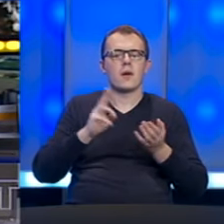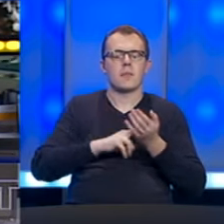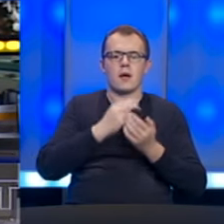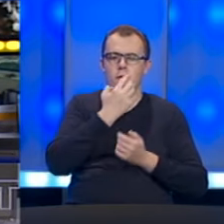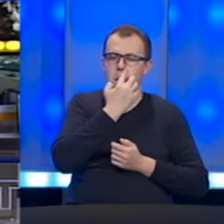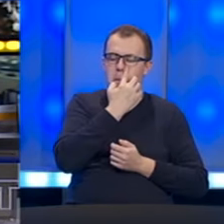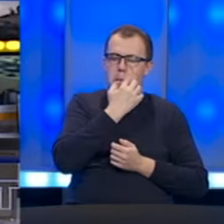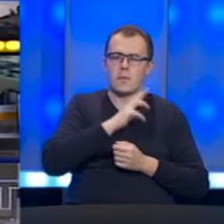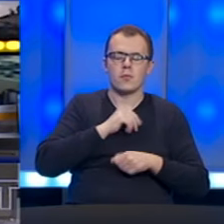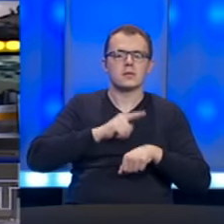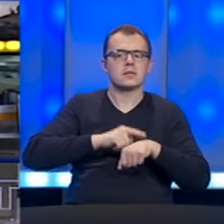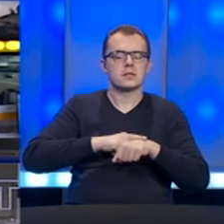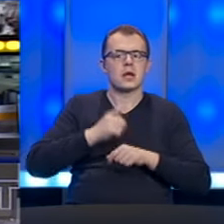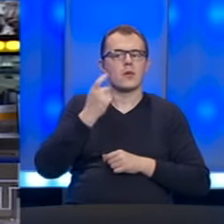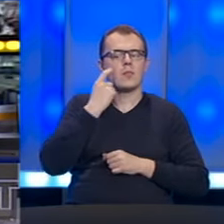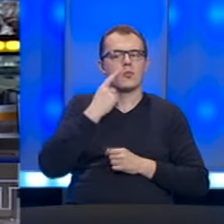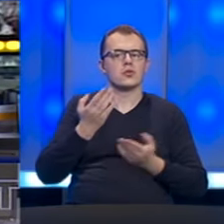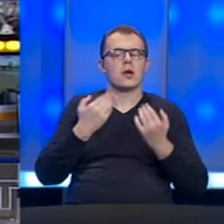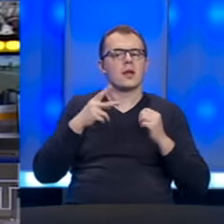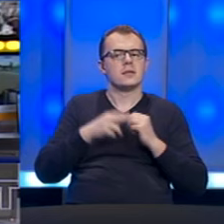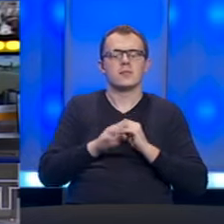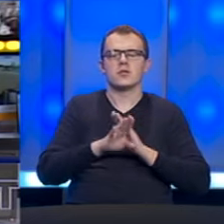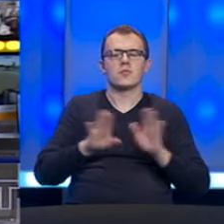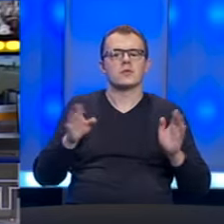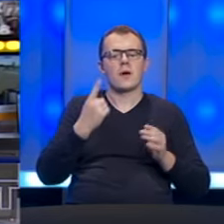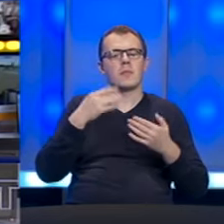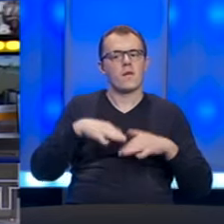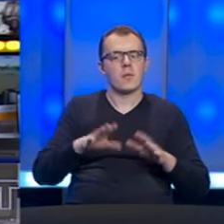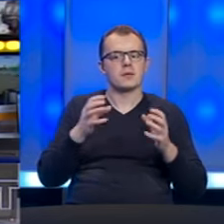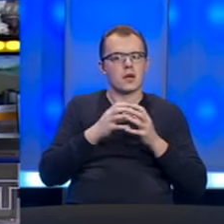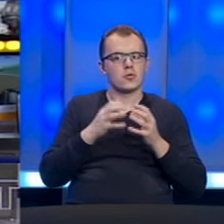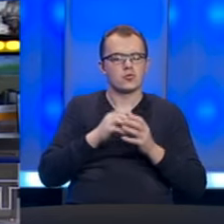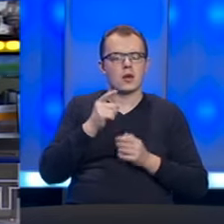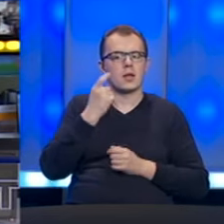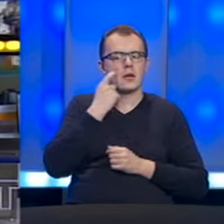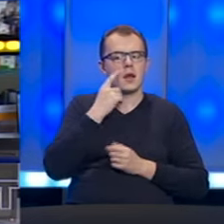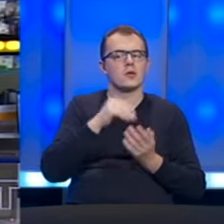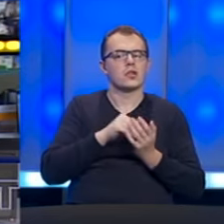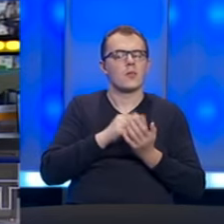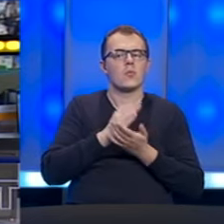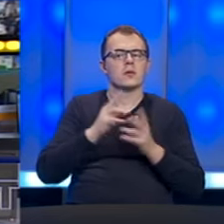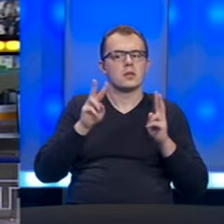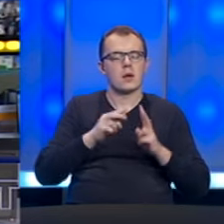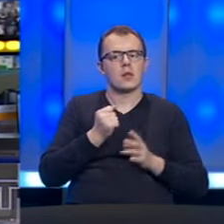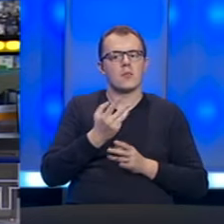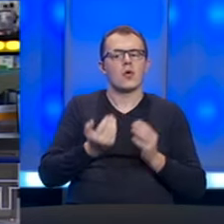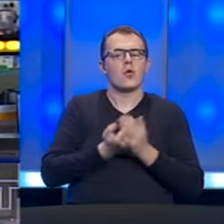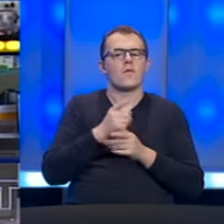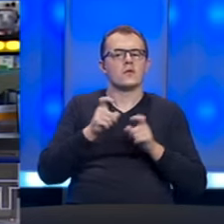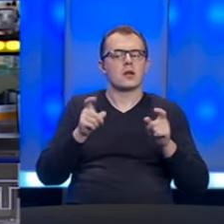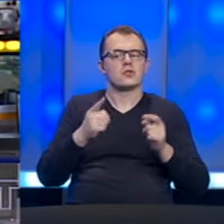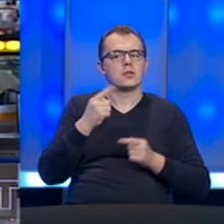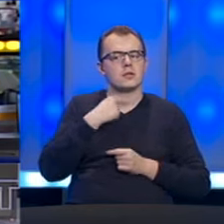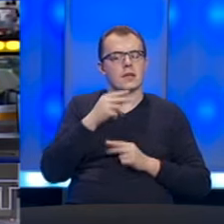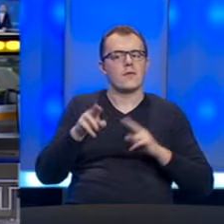Policijskim satom pokušavamo da spriječimo sva tradicionalna prvomajska druženja. Na taj način trebao bi biti smanjen broj novozaraženih,